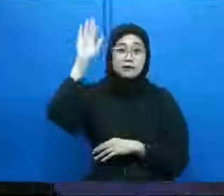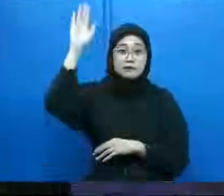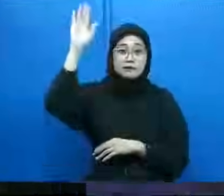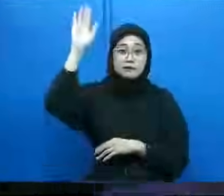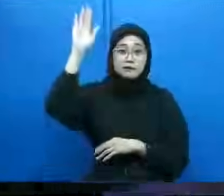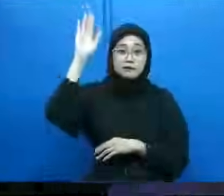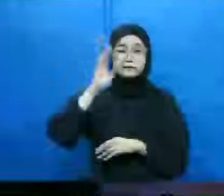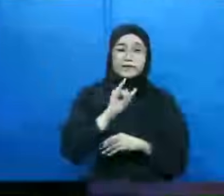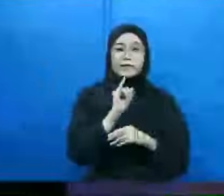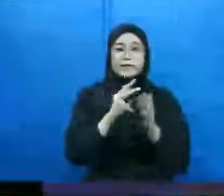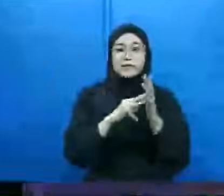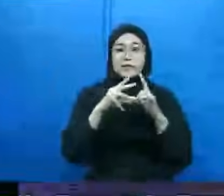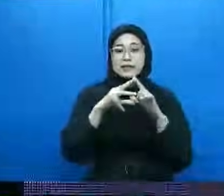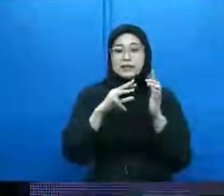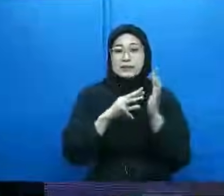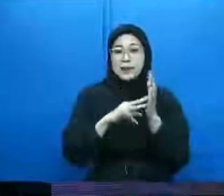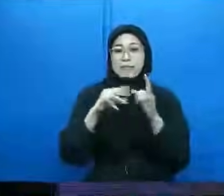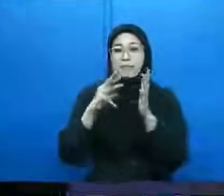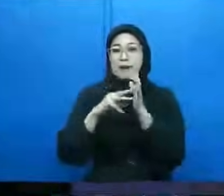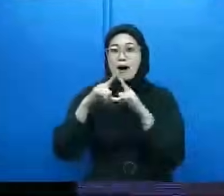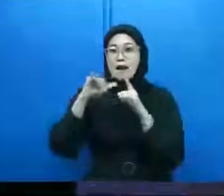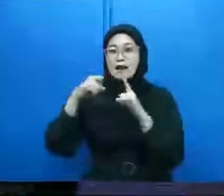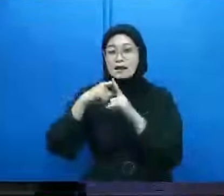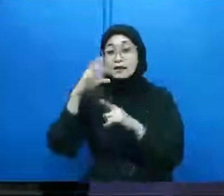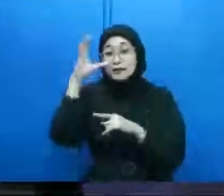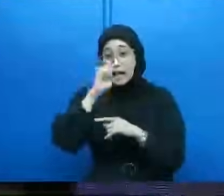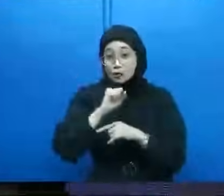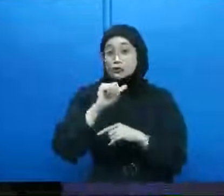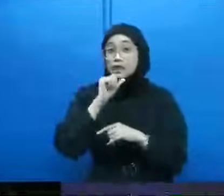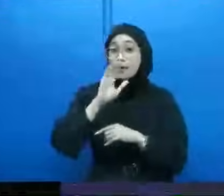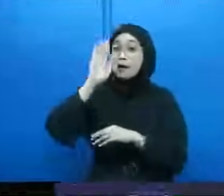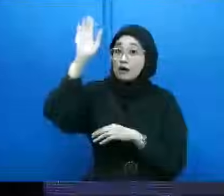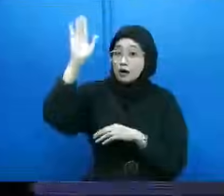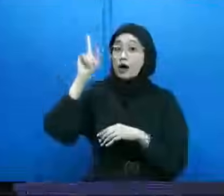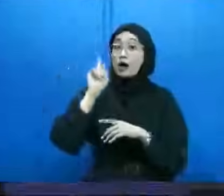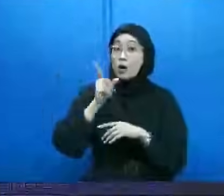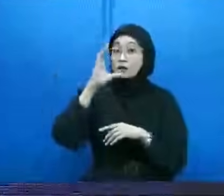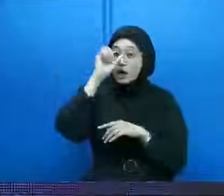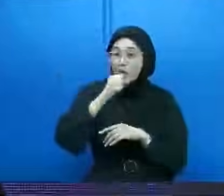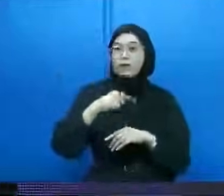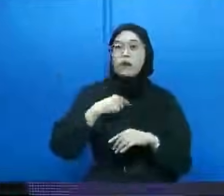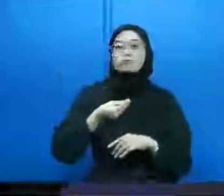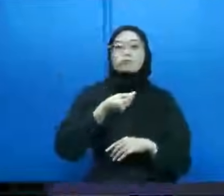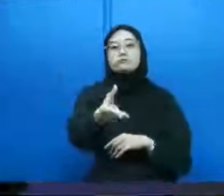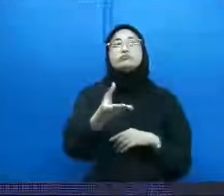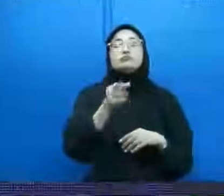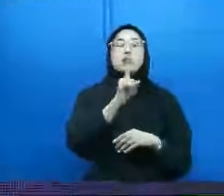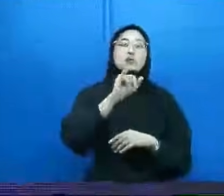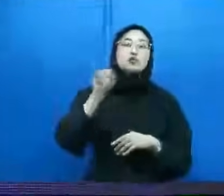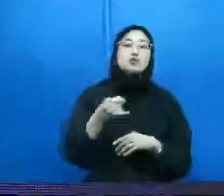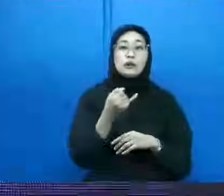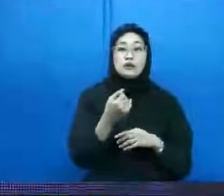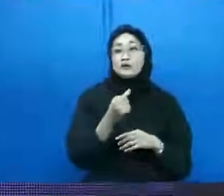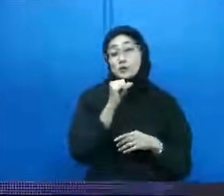Yang tahu Imam Malik, angkat tangan. Saya kasih 1 juta rupiah. Malam ini juga. Yang tahu Imam Malik, ikhwan, laki-laki.